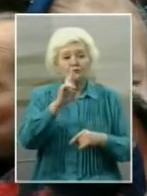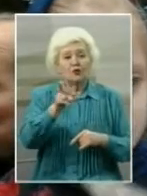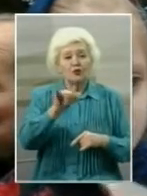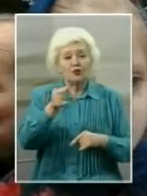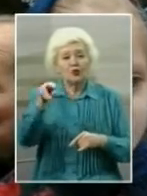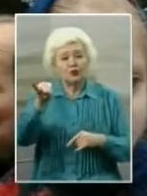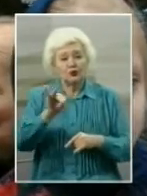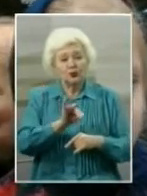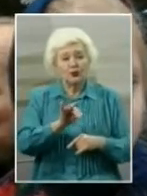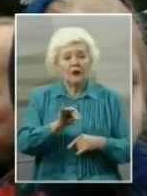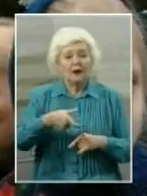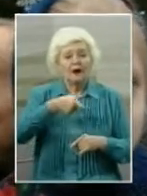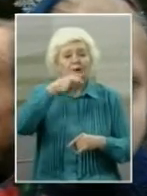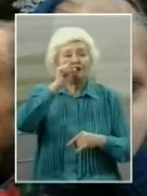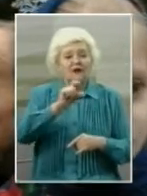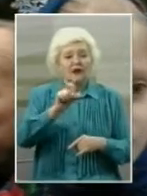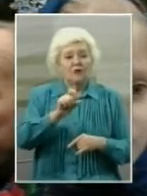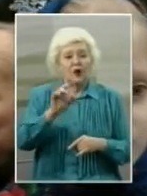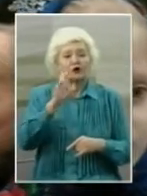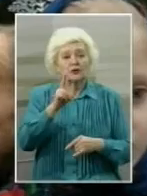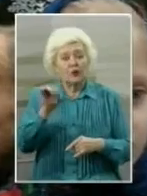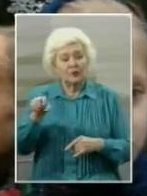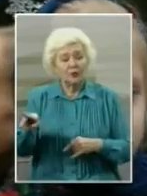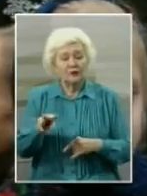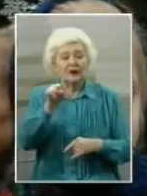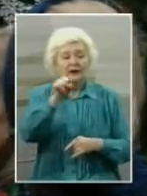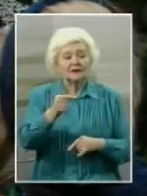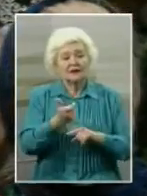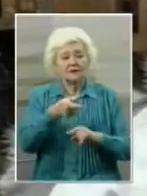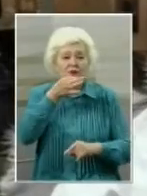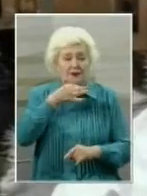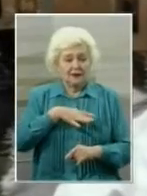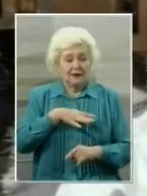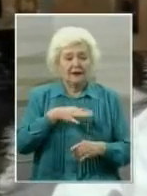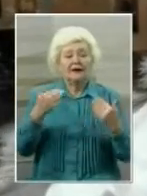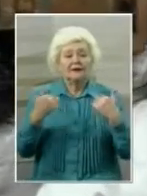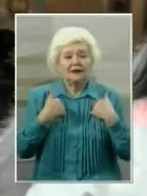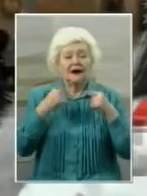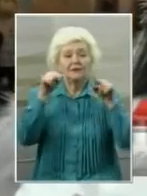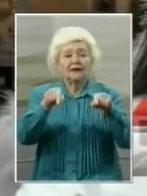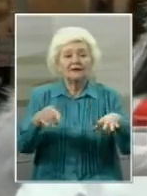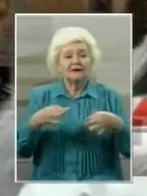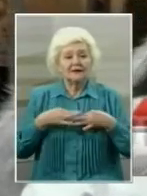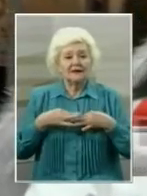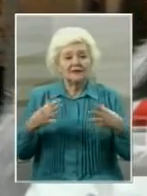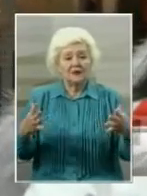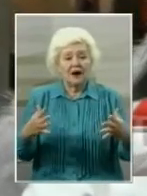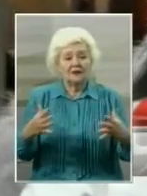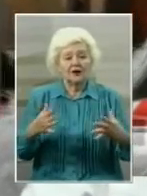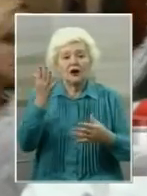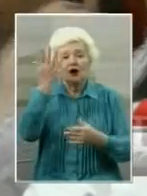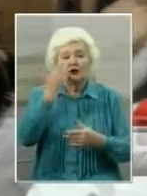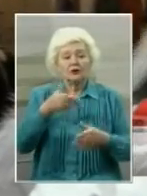або п'ємо розвар. Це дуже гарне свято, воно мені дуже подобається. Для мене це свято,